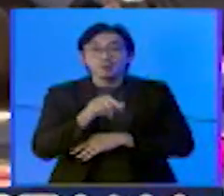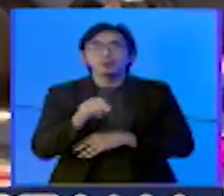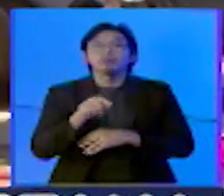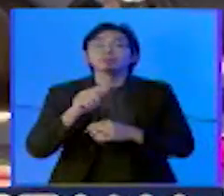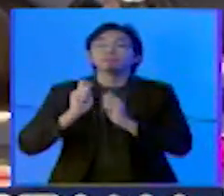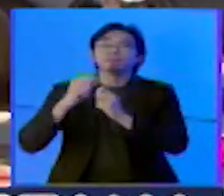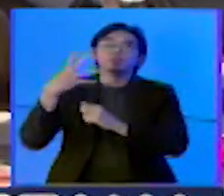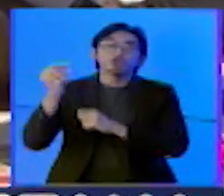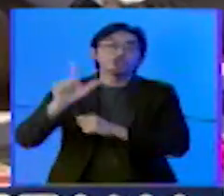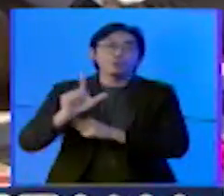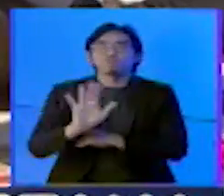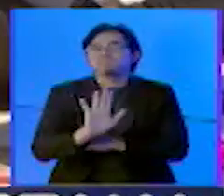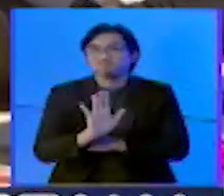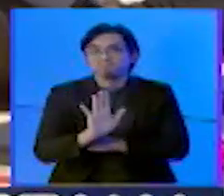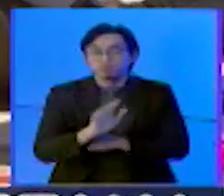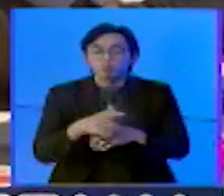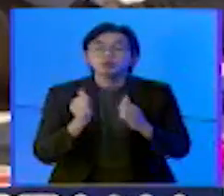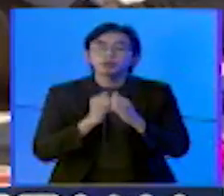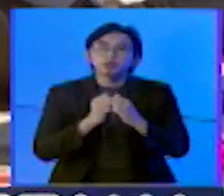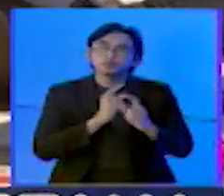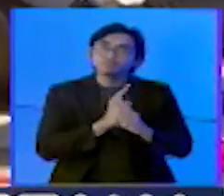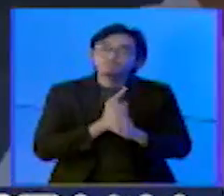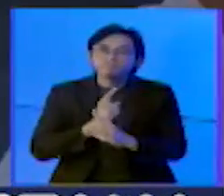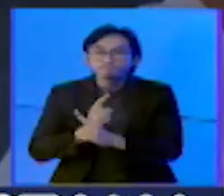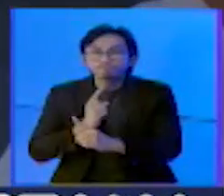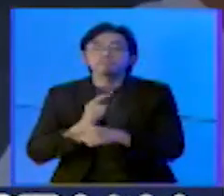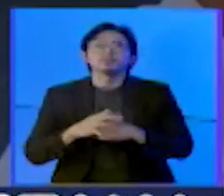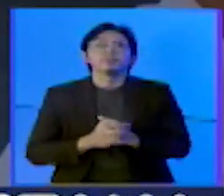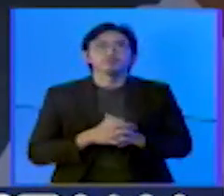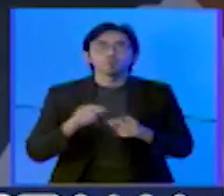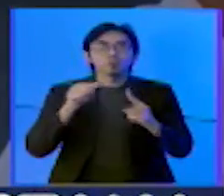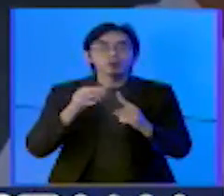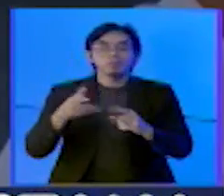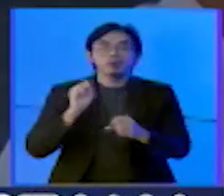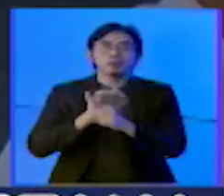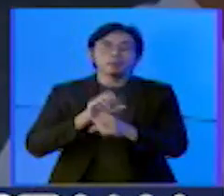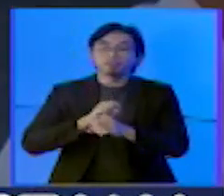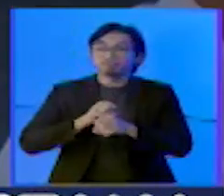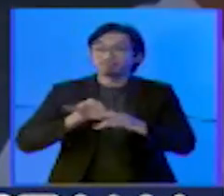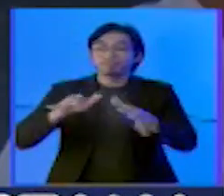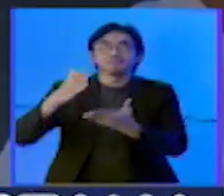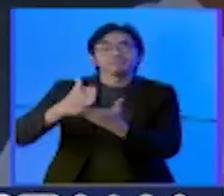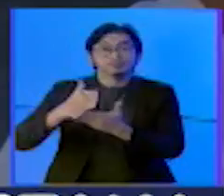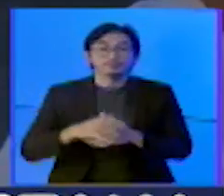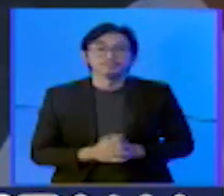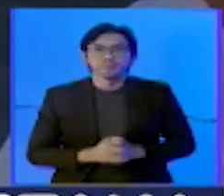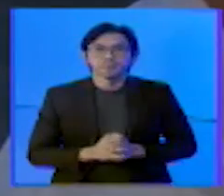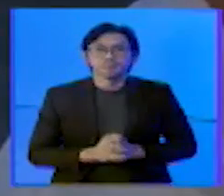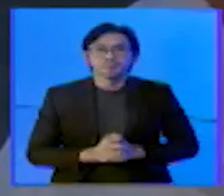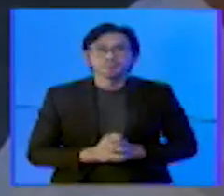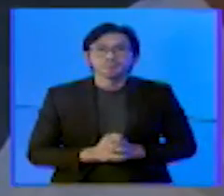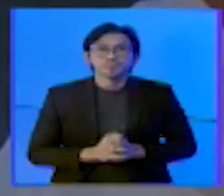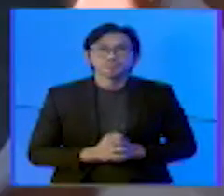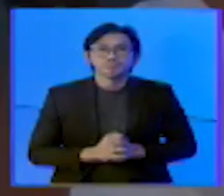wujud komitmen penerapan physical kitchen sink ditengah pandemi untuk memutus rantai penyebaran virus korona